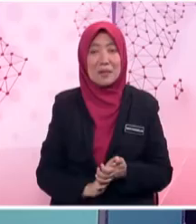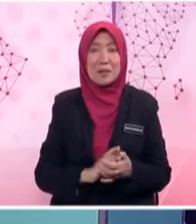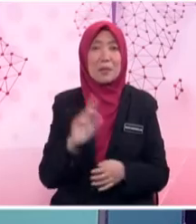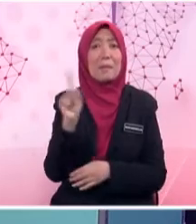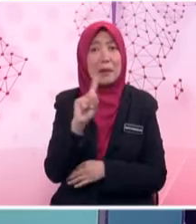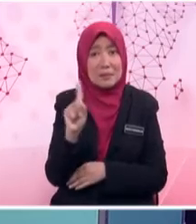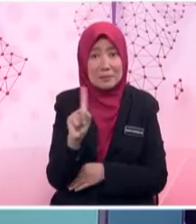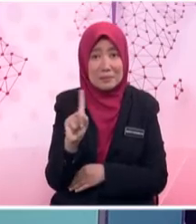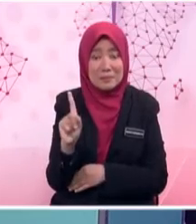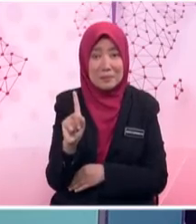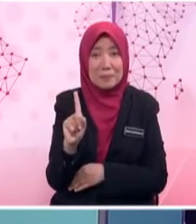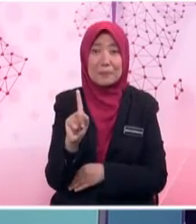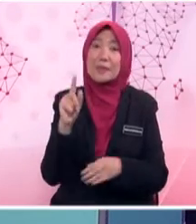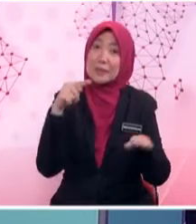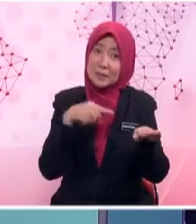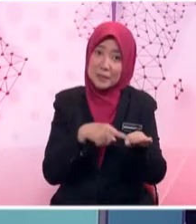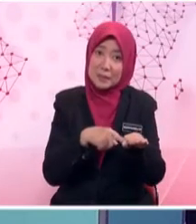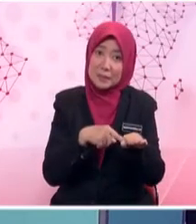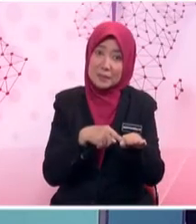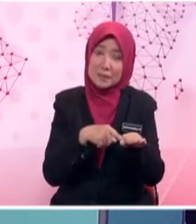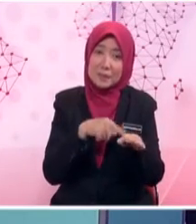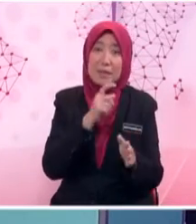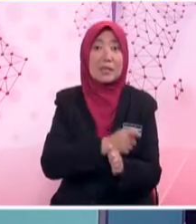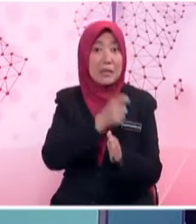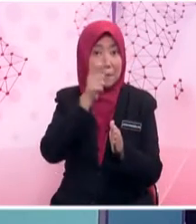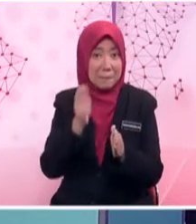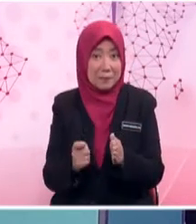mana? Di tepi